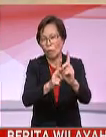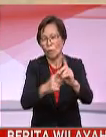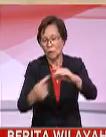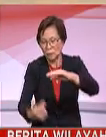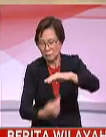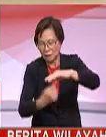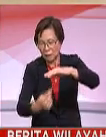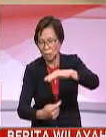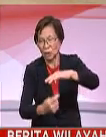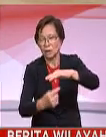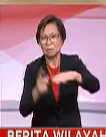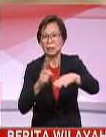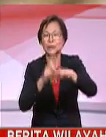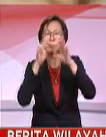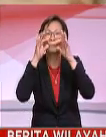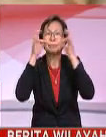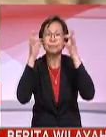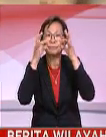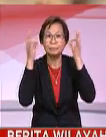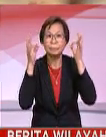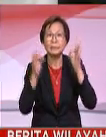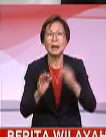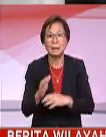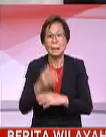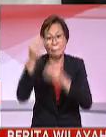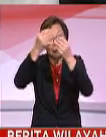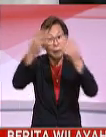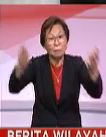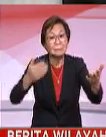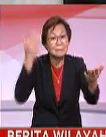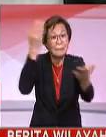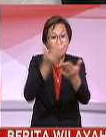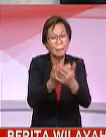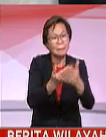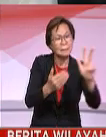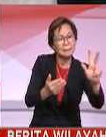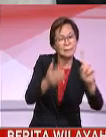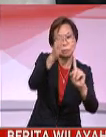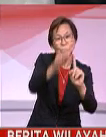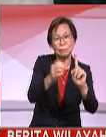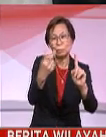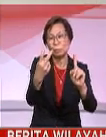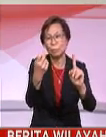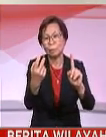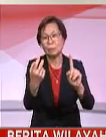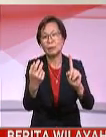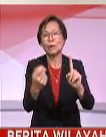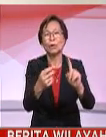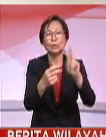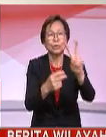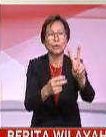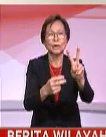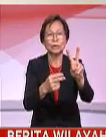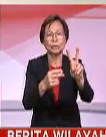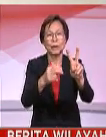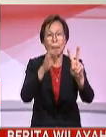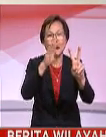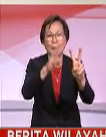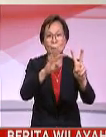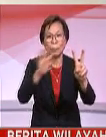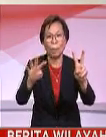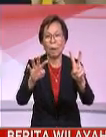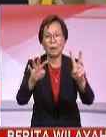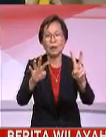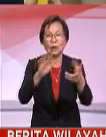Tadika Kurnia di Kuching. Dalam pada itu, beliau memberitahu setakat 31 Disember tahun lepas, sebanyak 264